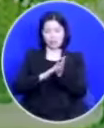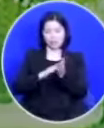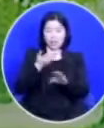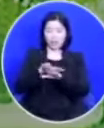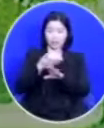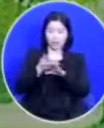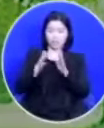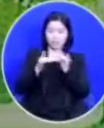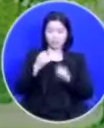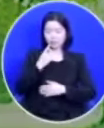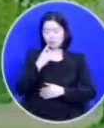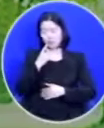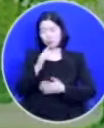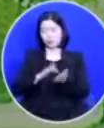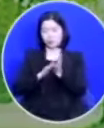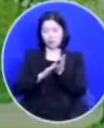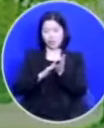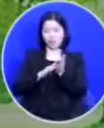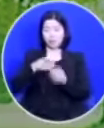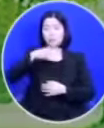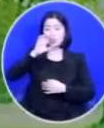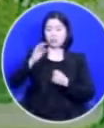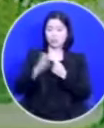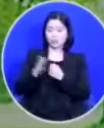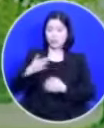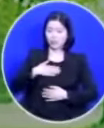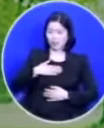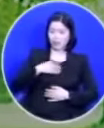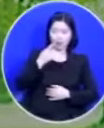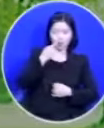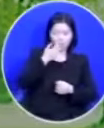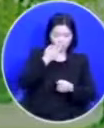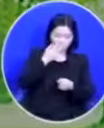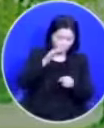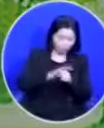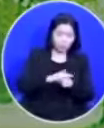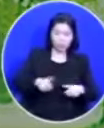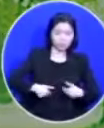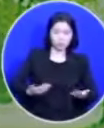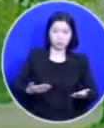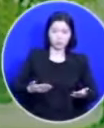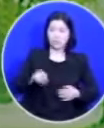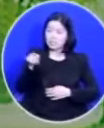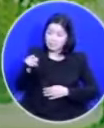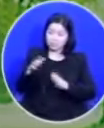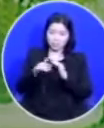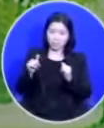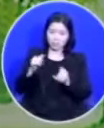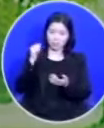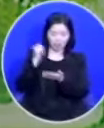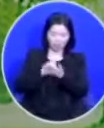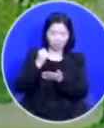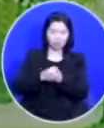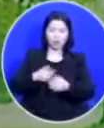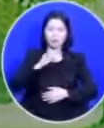마시는 거 땜에 내가 오군 할 이유가 없는 거에요 그사람이 너무 너무 안타까울 뿐이죠